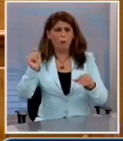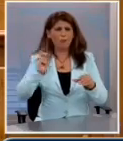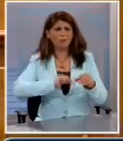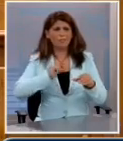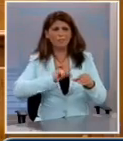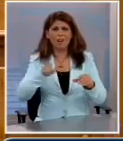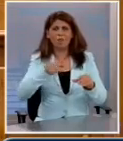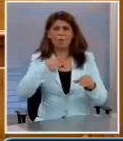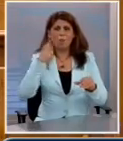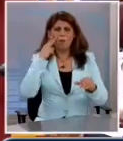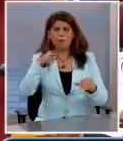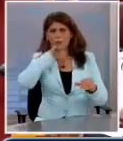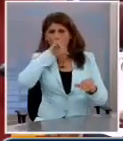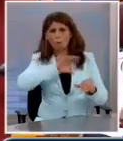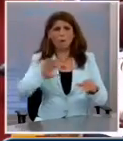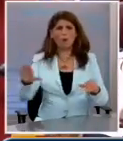ονομάζεται.